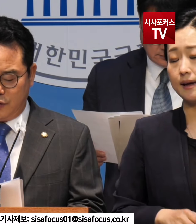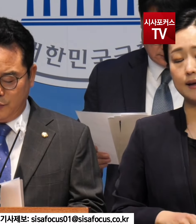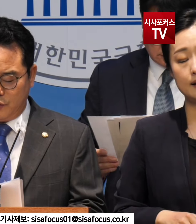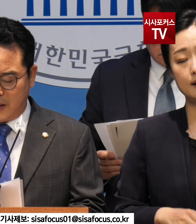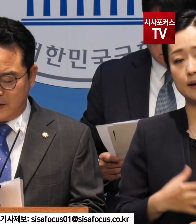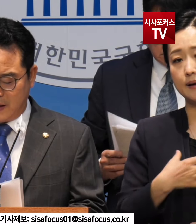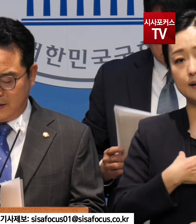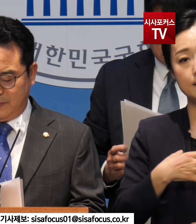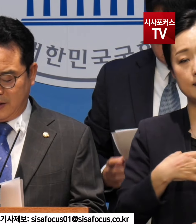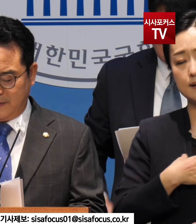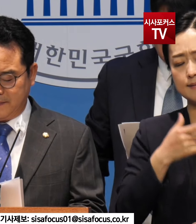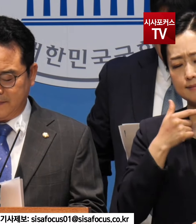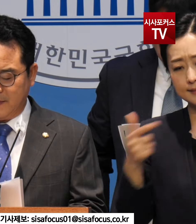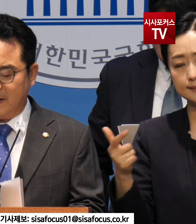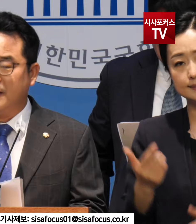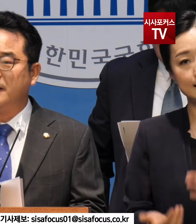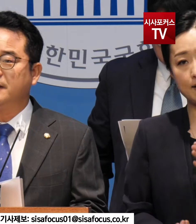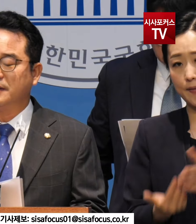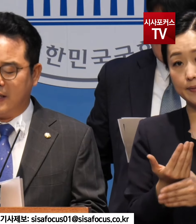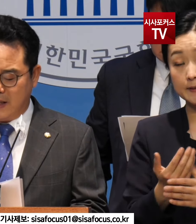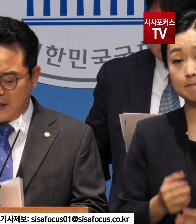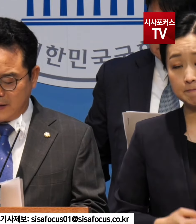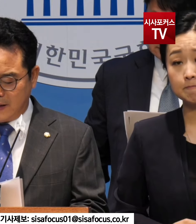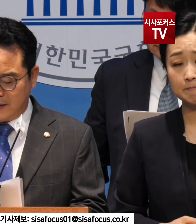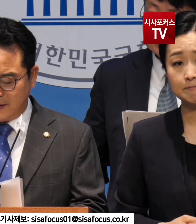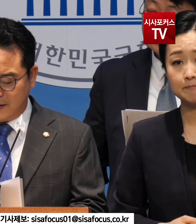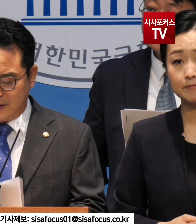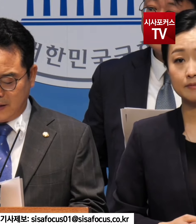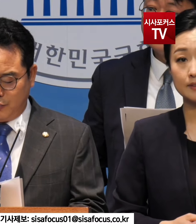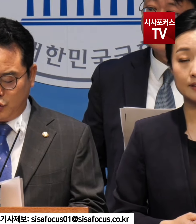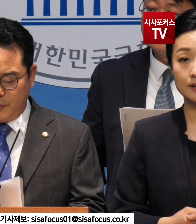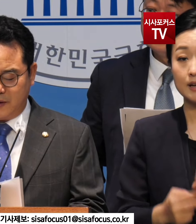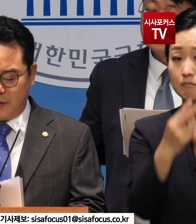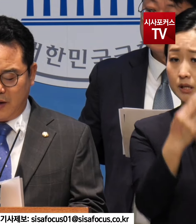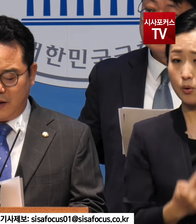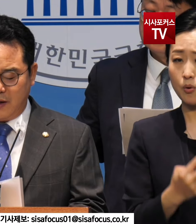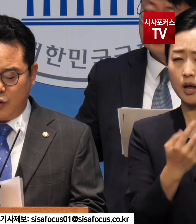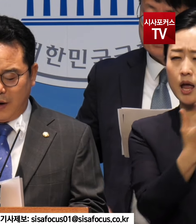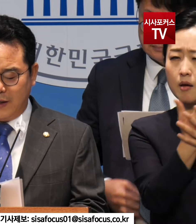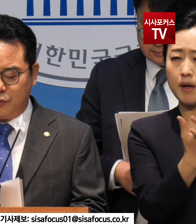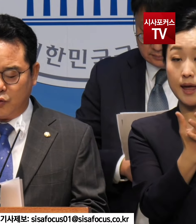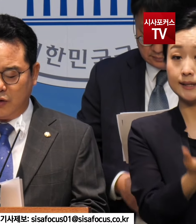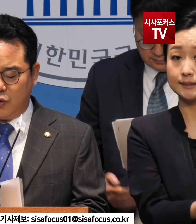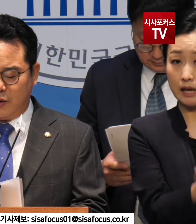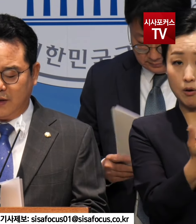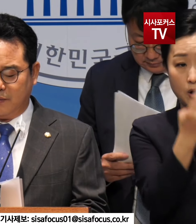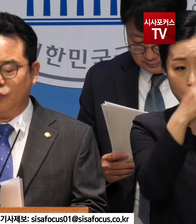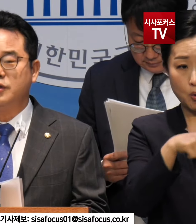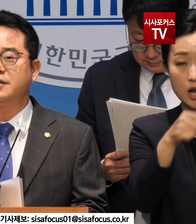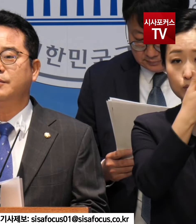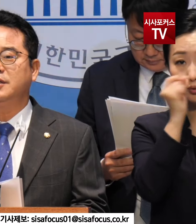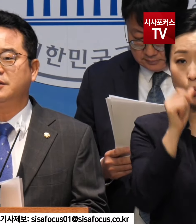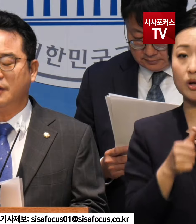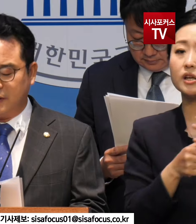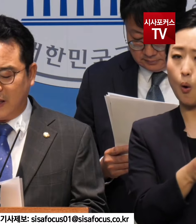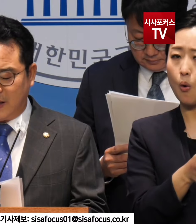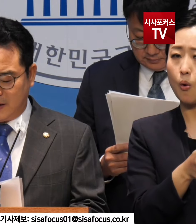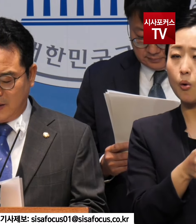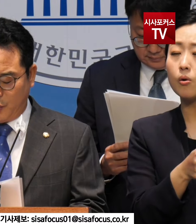심각한 금융사기 사건입니다. 이는 가상자산 시장의 불투명성과 관리 부족을 이용한